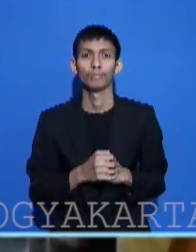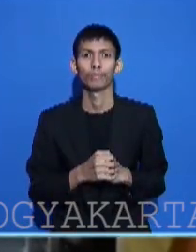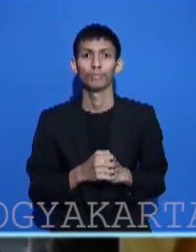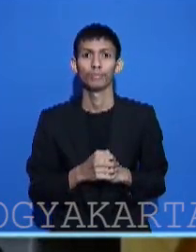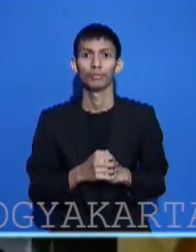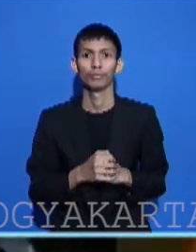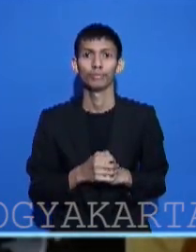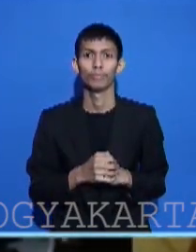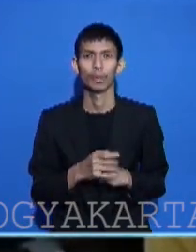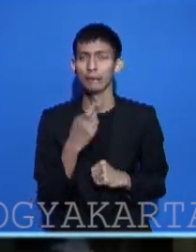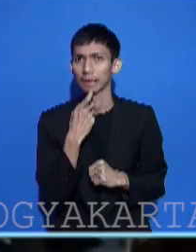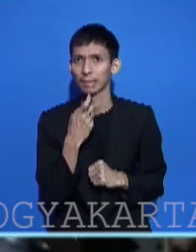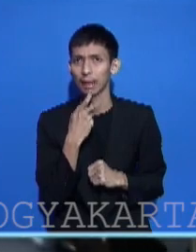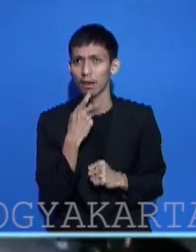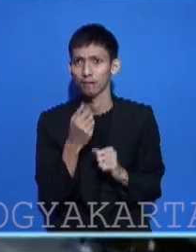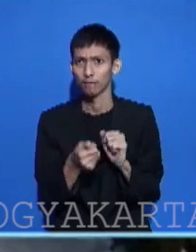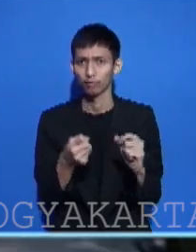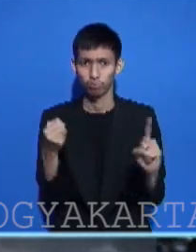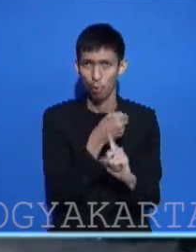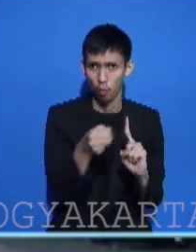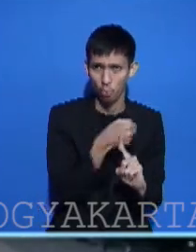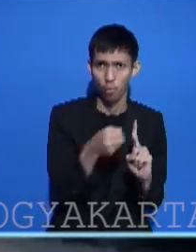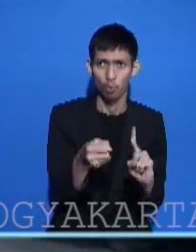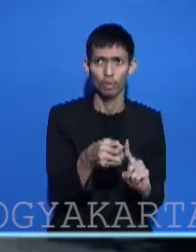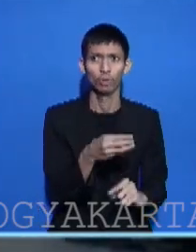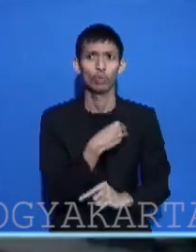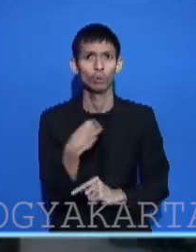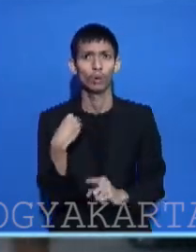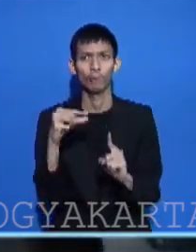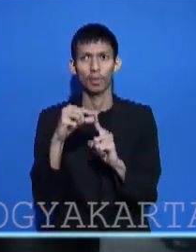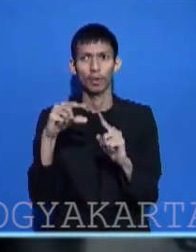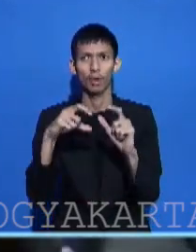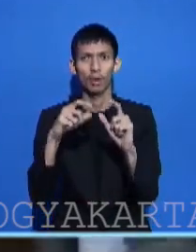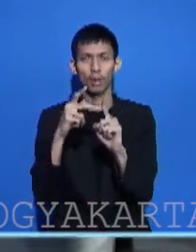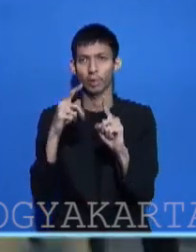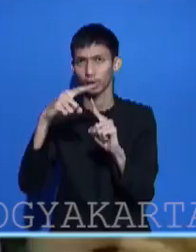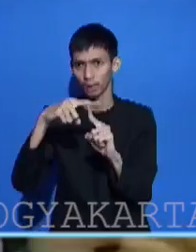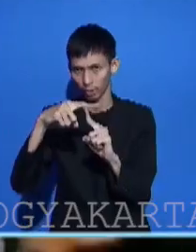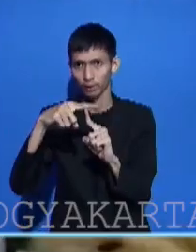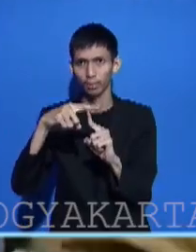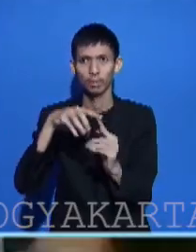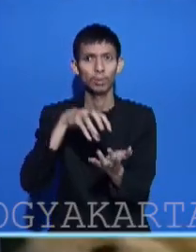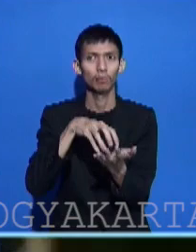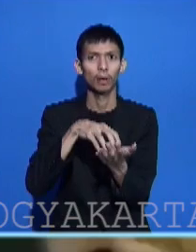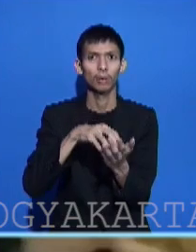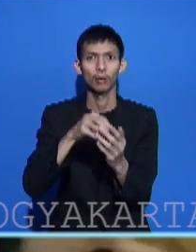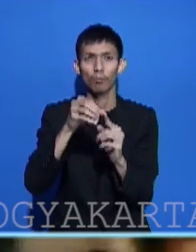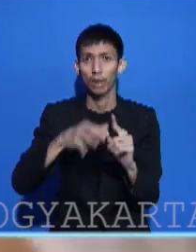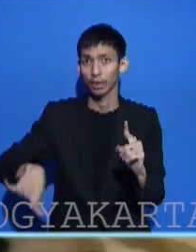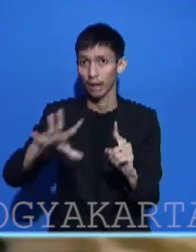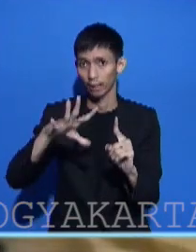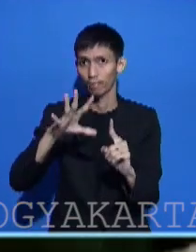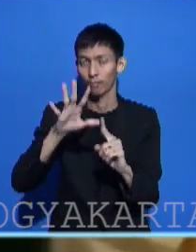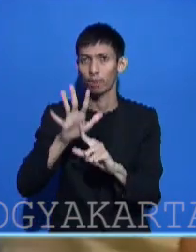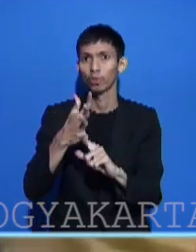Sementara itu terkait kasus penganiayaan anggota perguruan silat di Pantai Parangtritis Bantul yang menjadi akar persoalan keributan ini, Kapolda